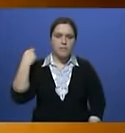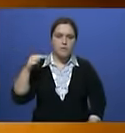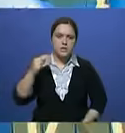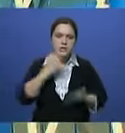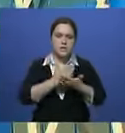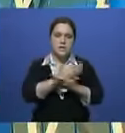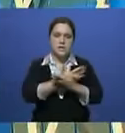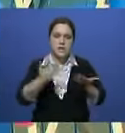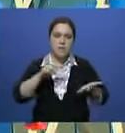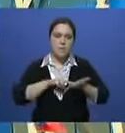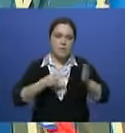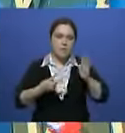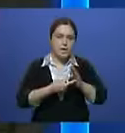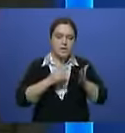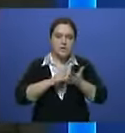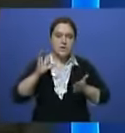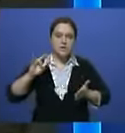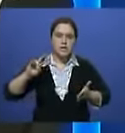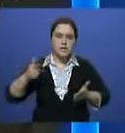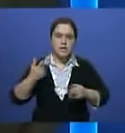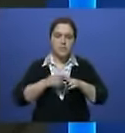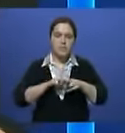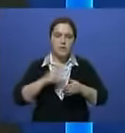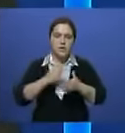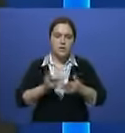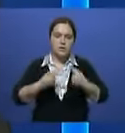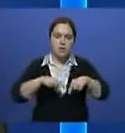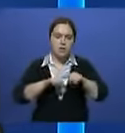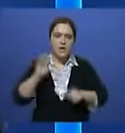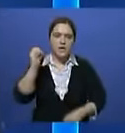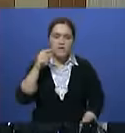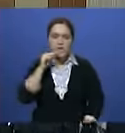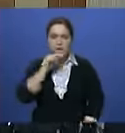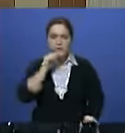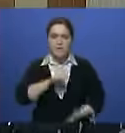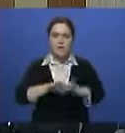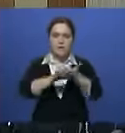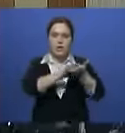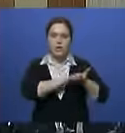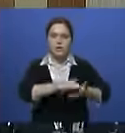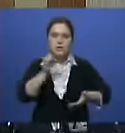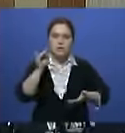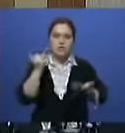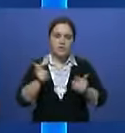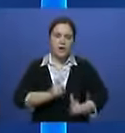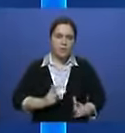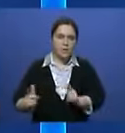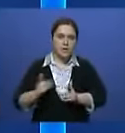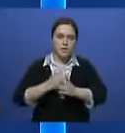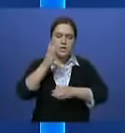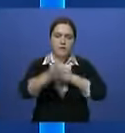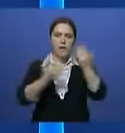объединений на территории СНГ уже с января начнёт действовать Евразийский экономический союз и полным ходом ведётся подготовка к